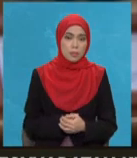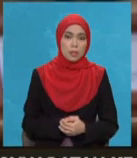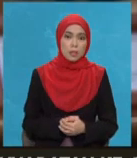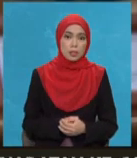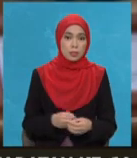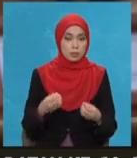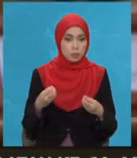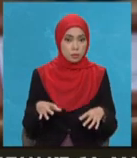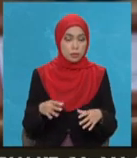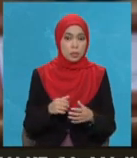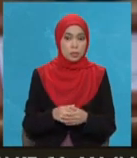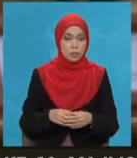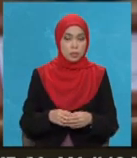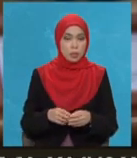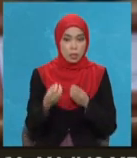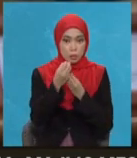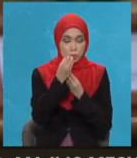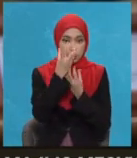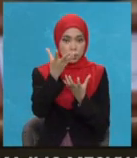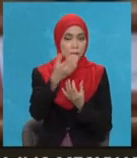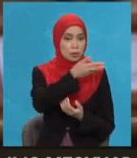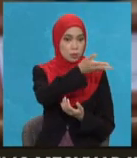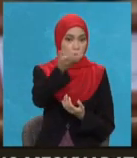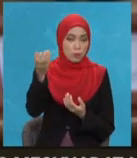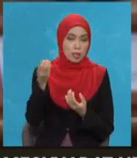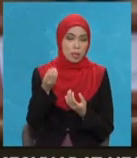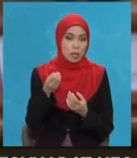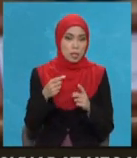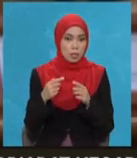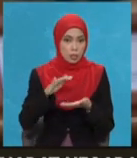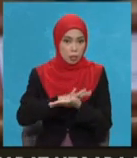warteg kerajaan menurut peraturan dan lembaga anda